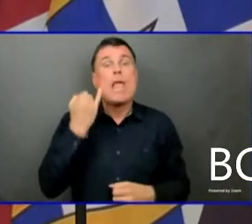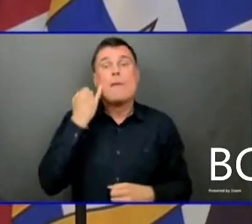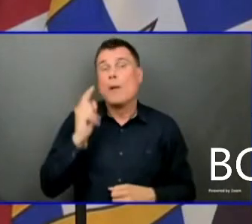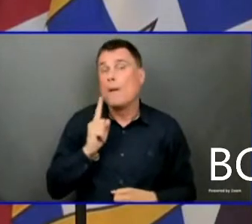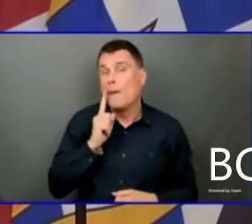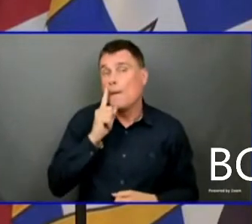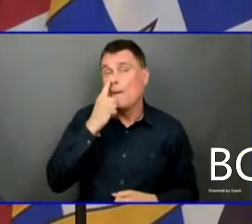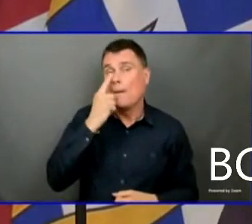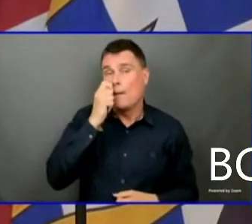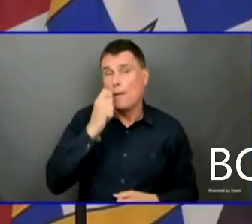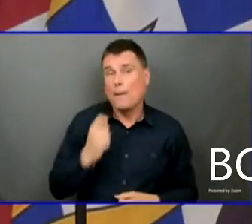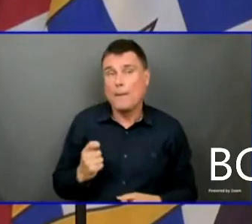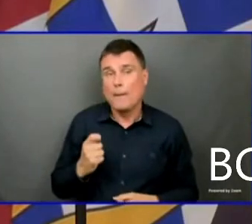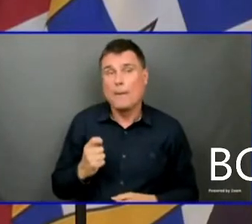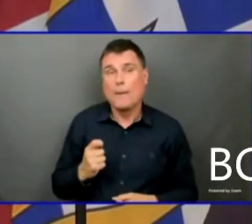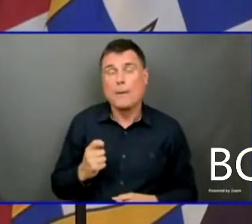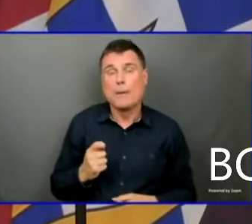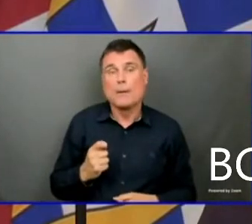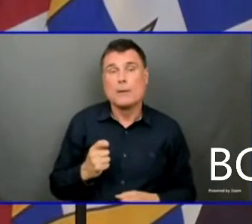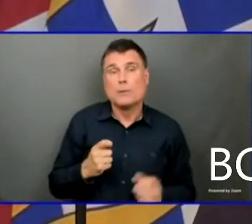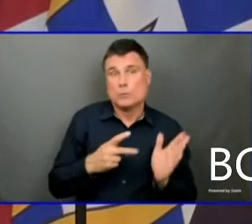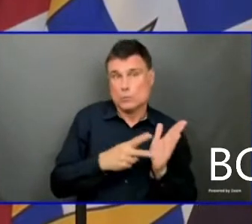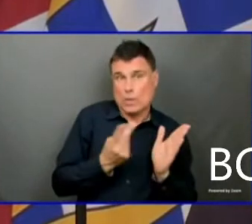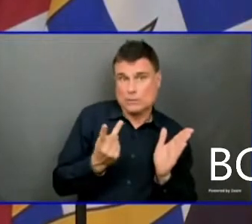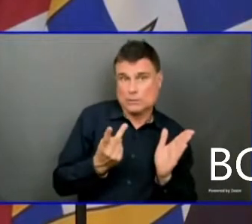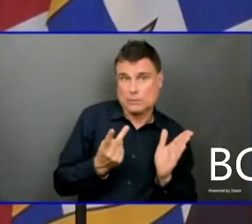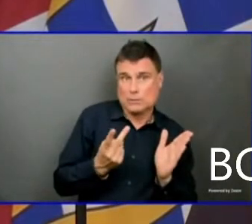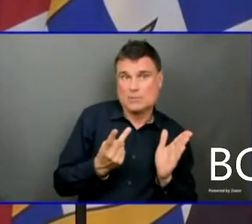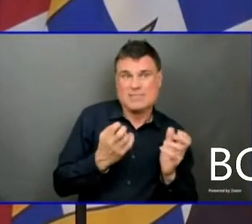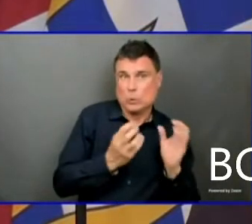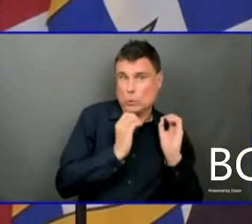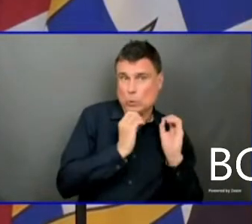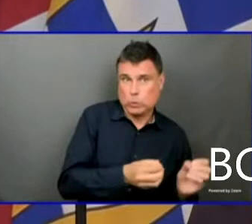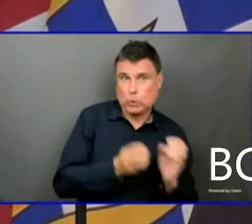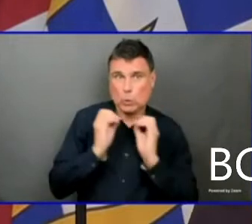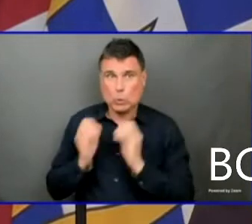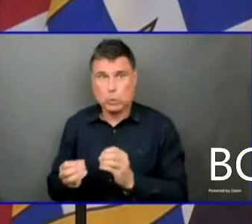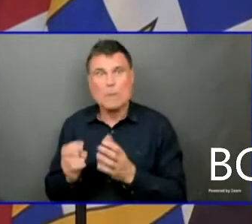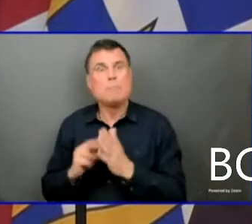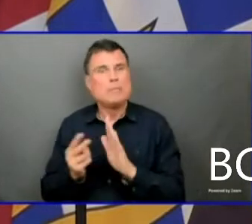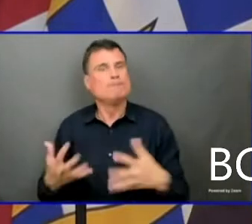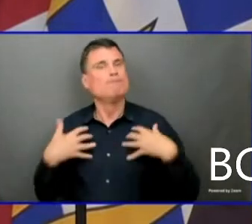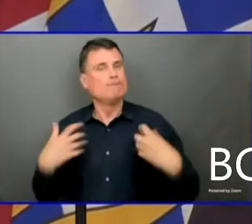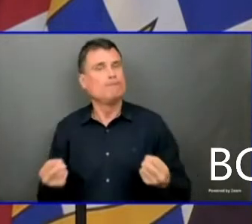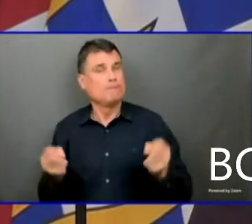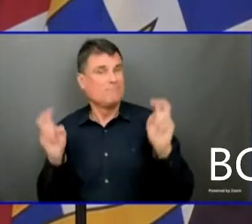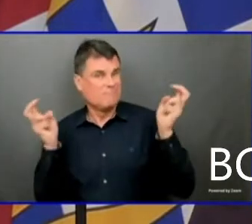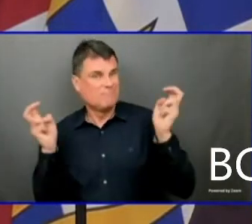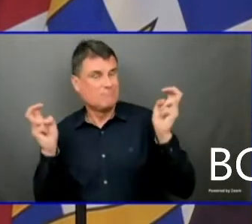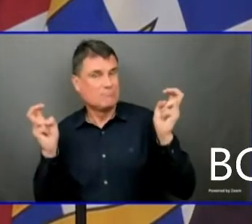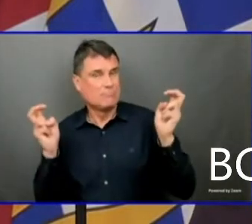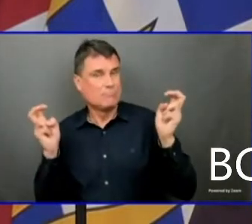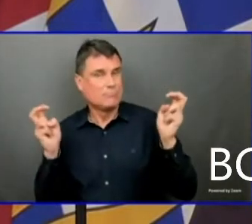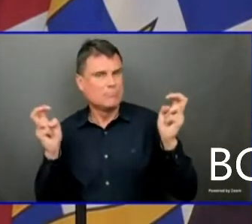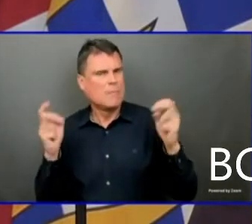recovered, but I've heard of people who 这个记者很有心，他说你1个月之前也是说到这些